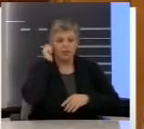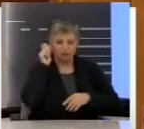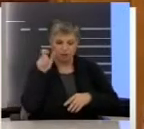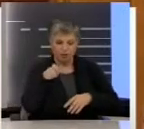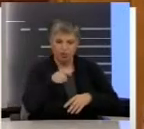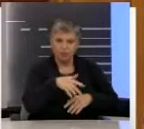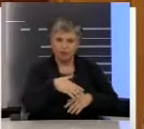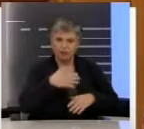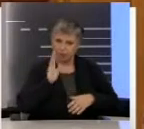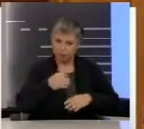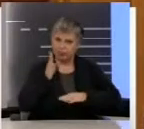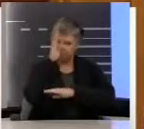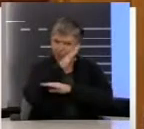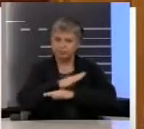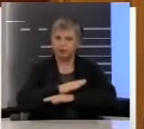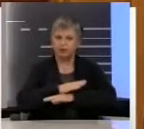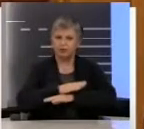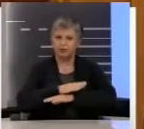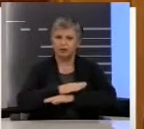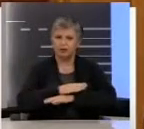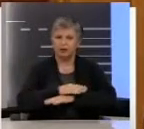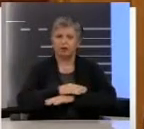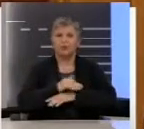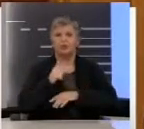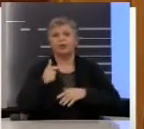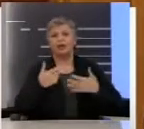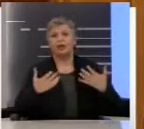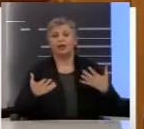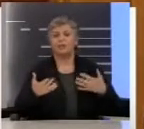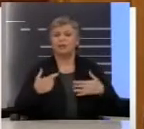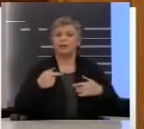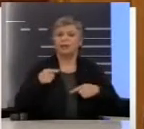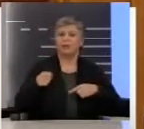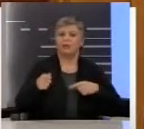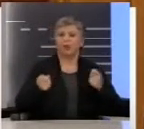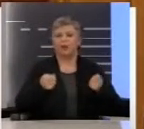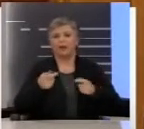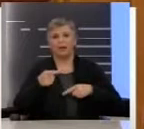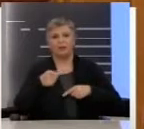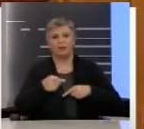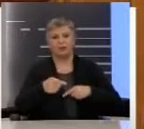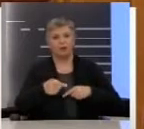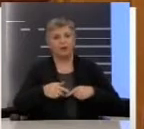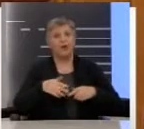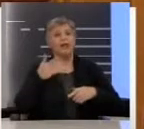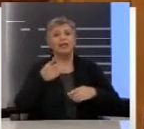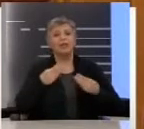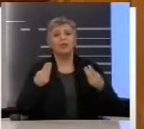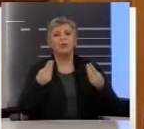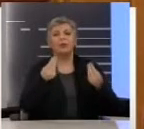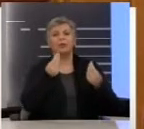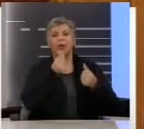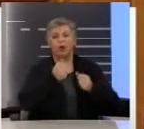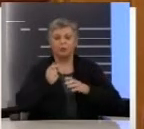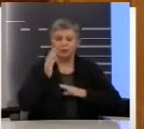Ελληνικό Κοινοβούλιο, από δήθεν αντιπερισπασμούς, είτε από το στρίβι του